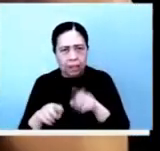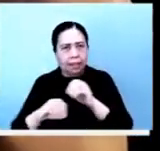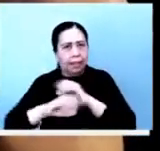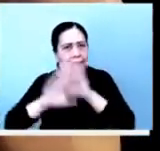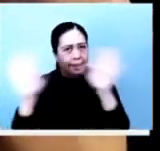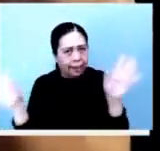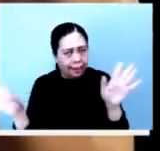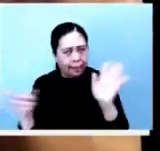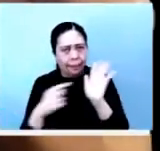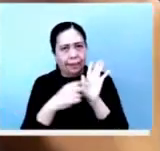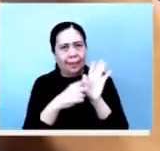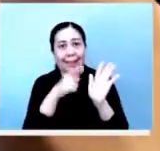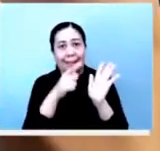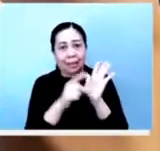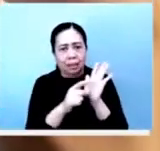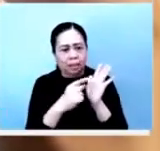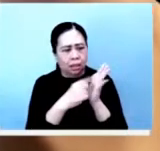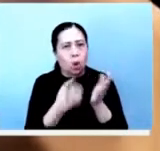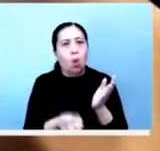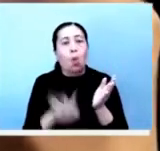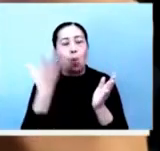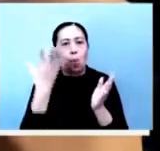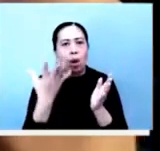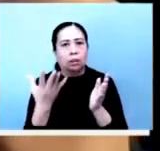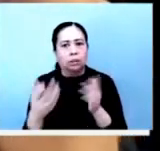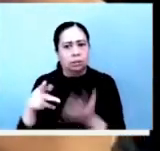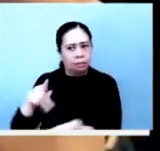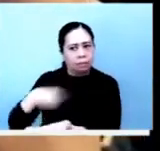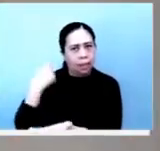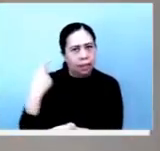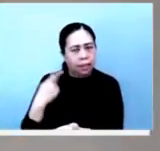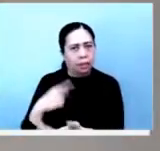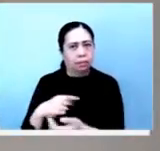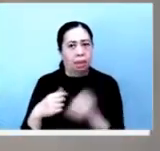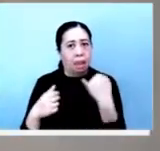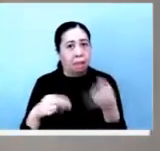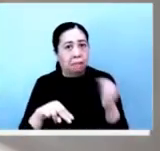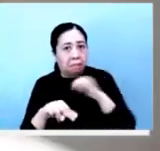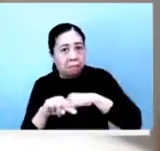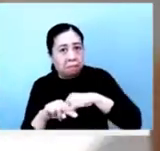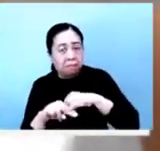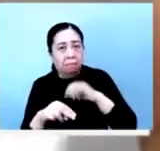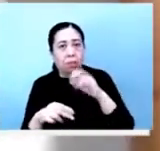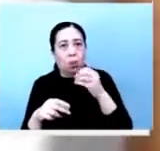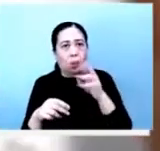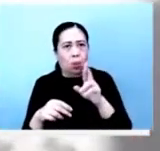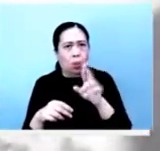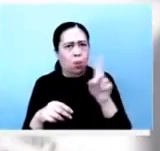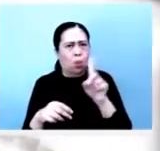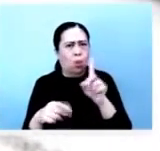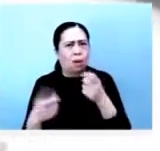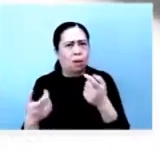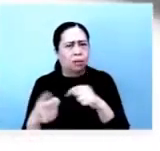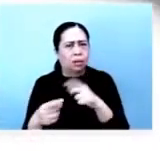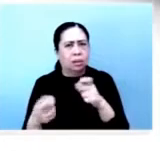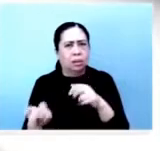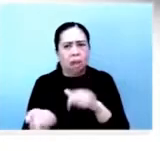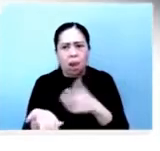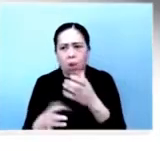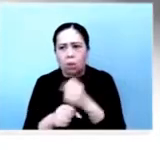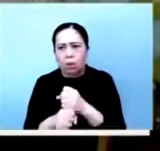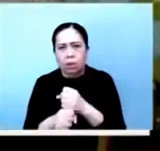sa demand letter kung ano ang halagang hinihingi, kung may interest na kasama, at ang source of obligation